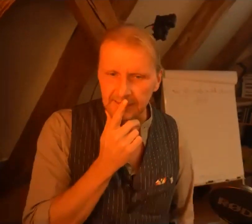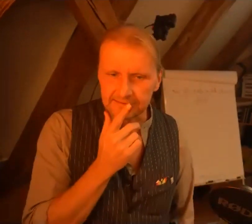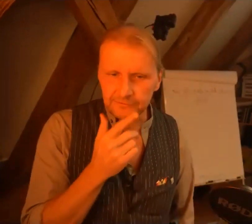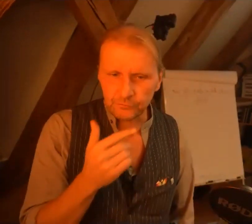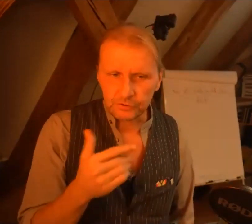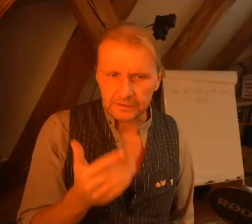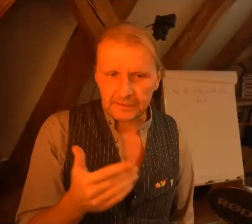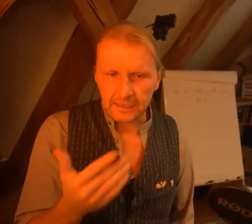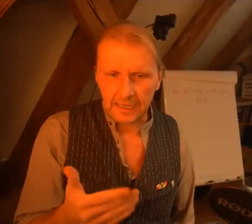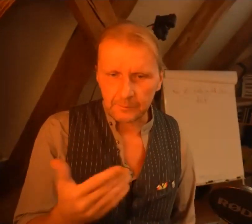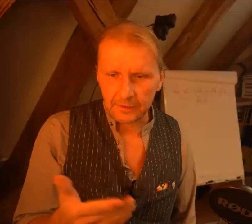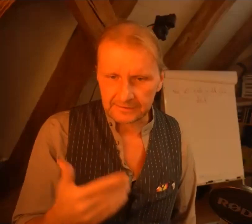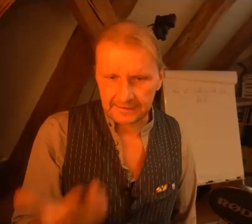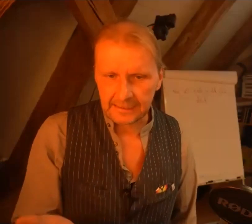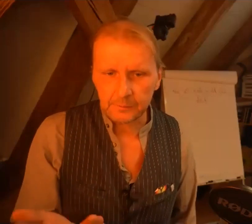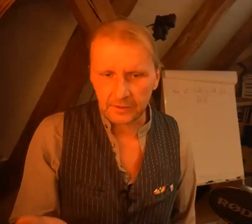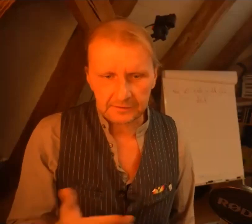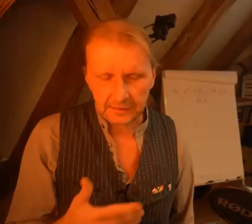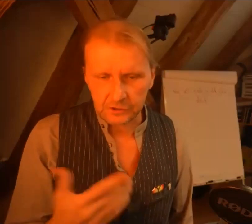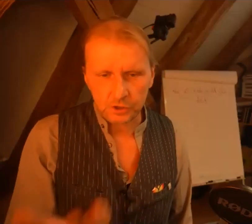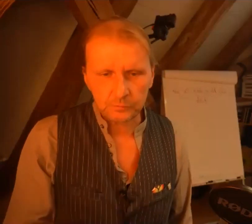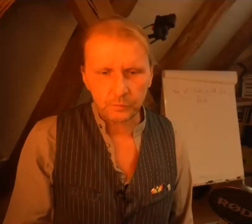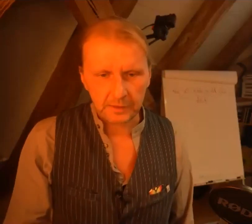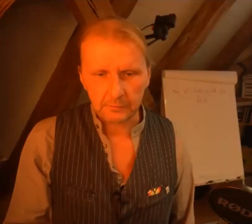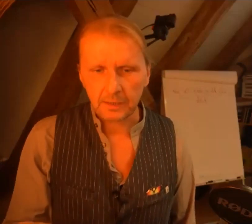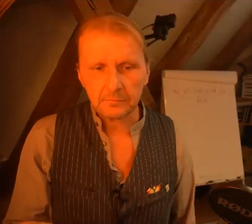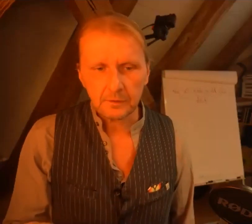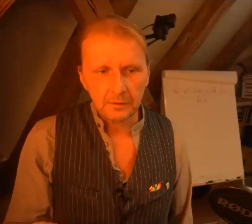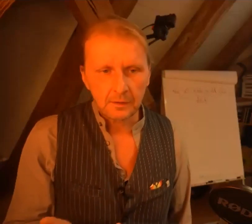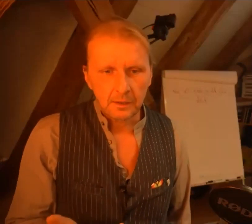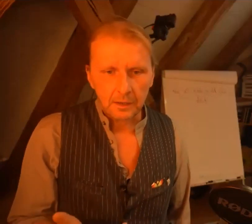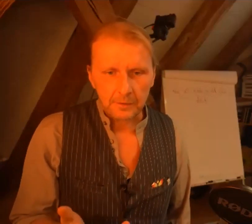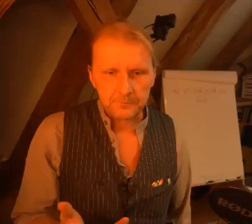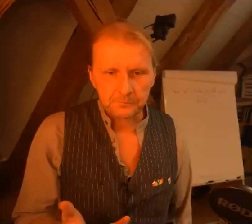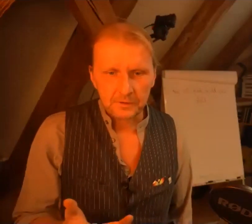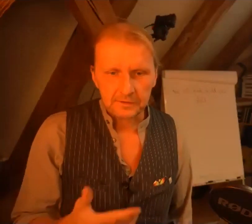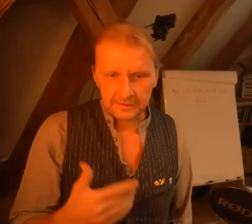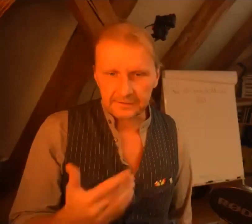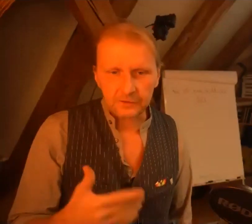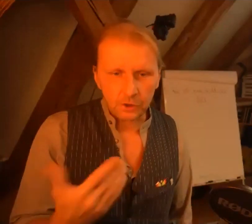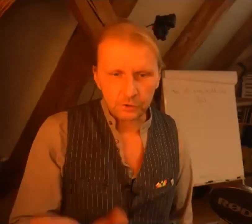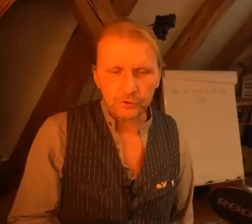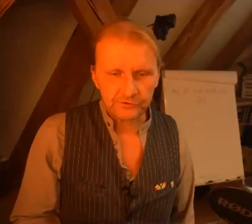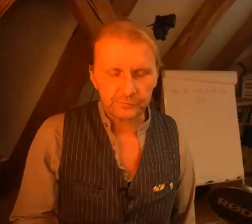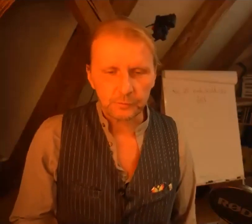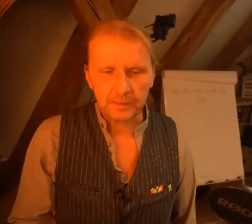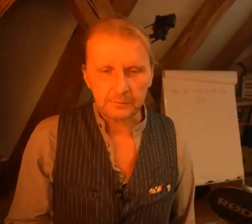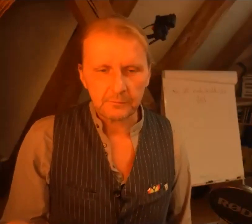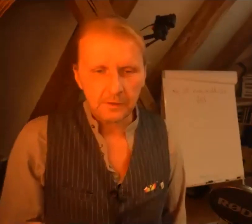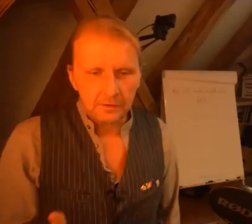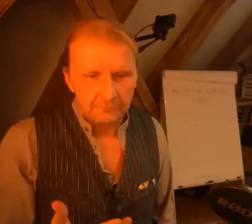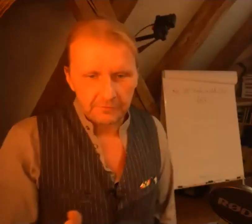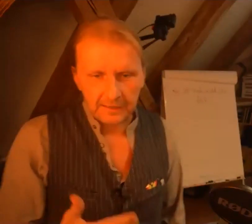Das heißt, für die Arbeitgeber, die dann schon ein Problem haben, kriegen dann noch ein größeres